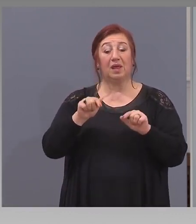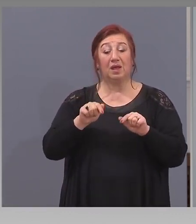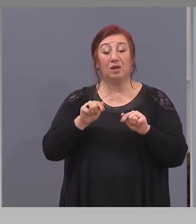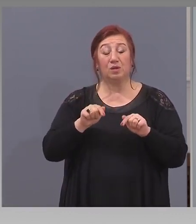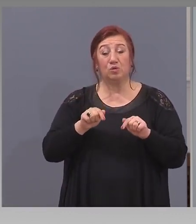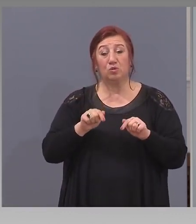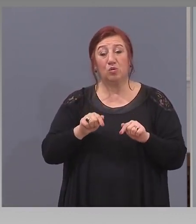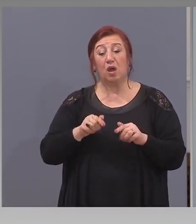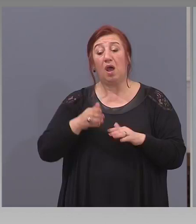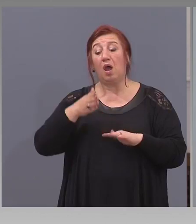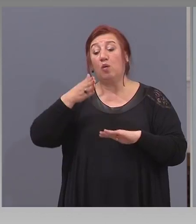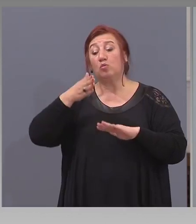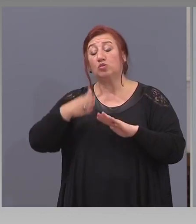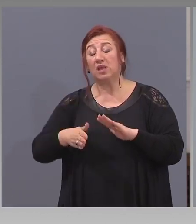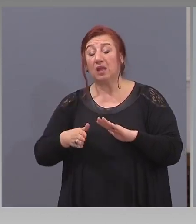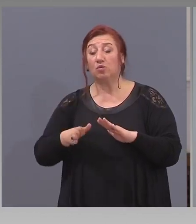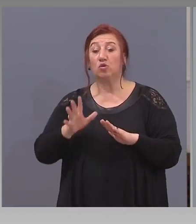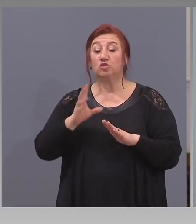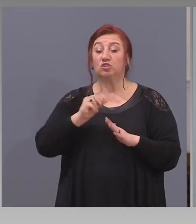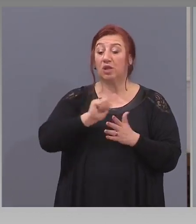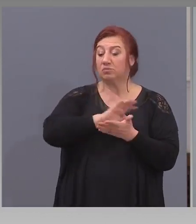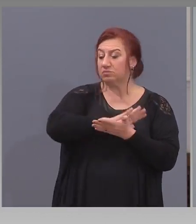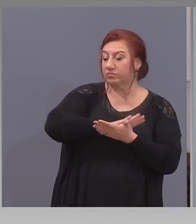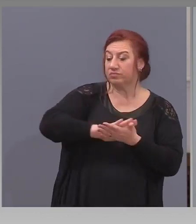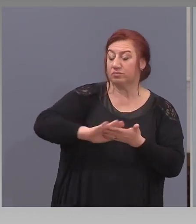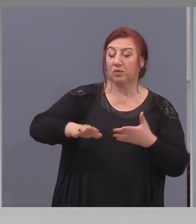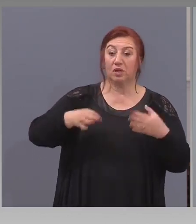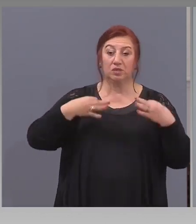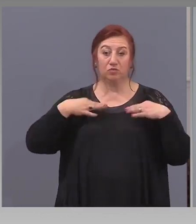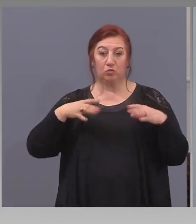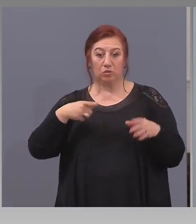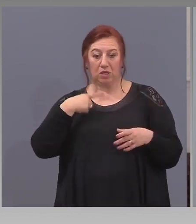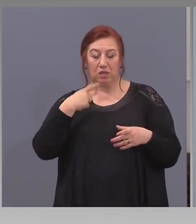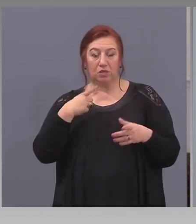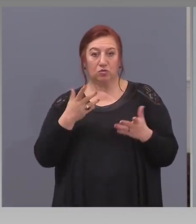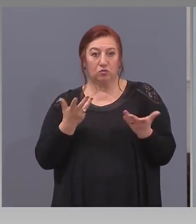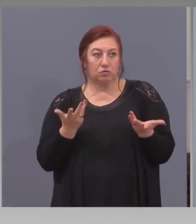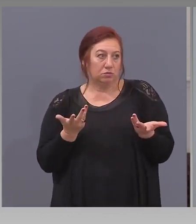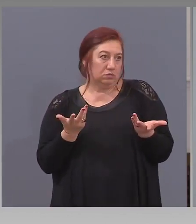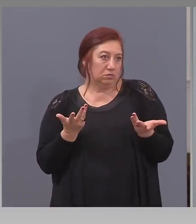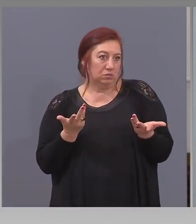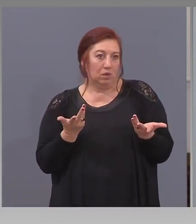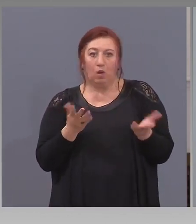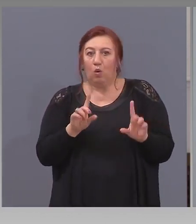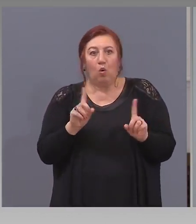да изчезне от свободата на словото. Кое да изчезне?